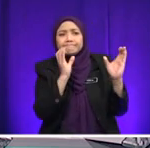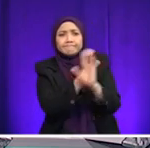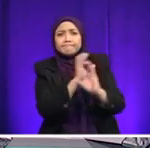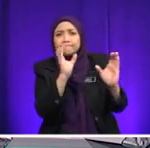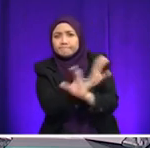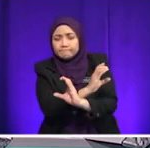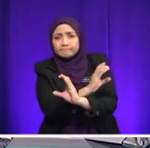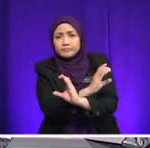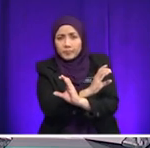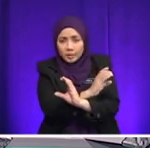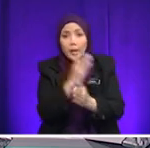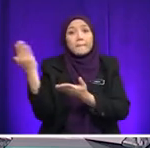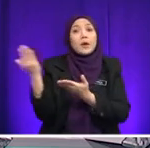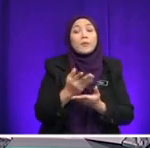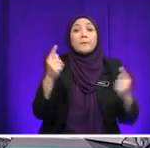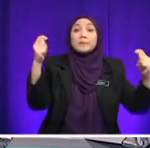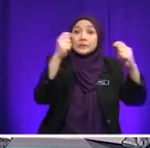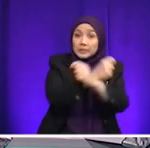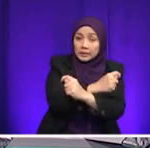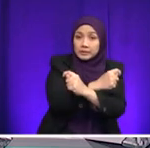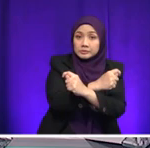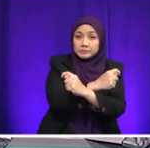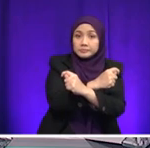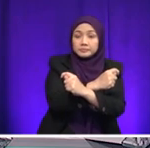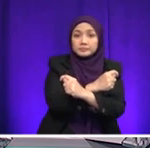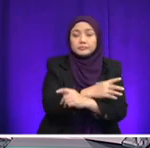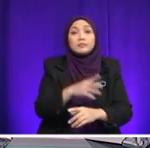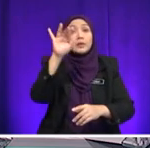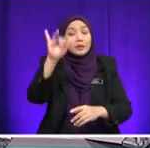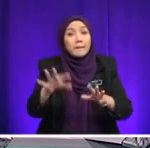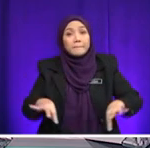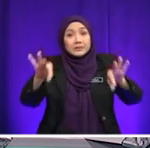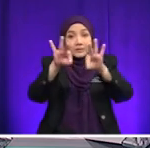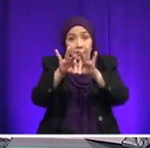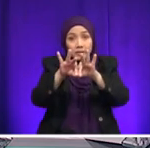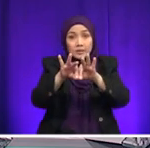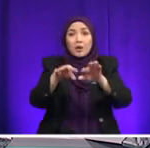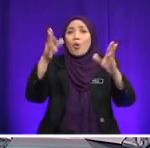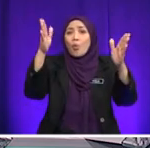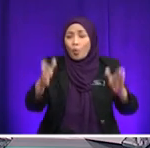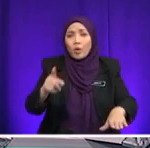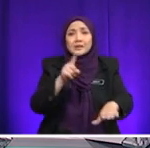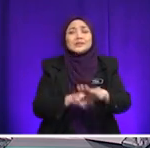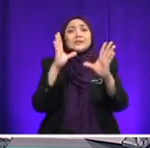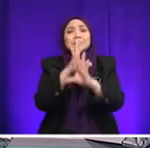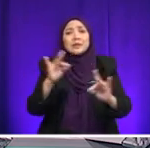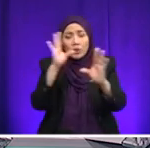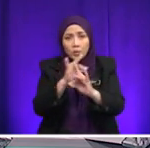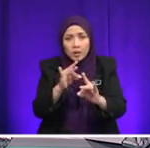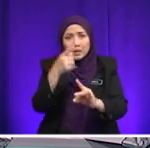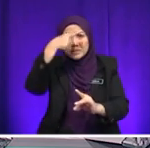kepada penentangan dan yang paling penting sebenarnya kepada penduduk srowok itu sendiri Karena cara yang dilakukan